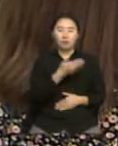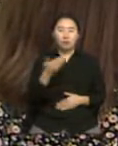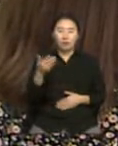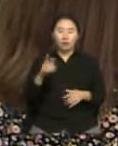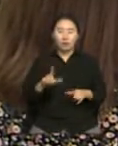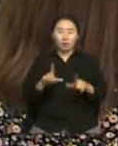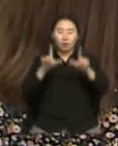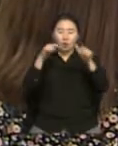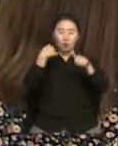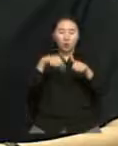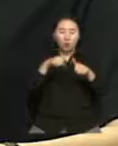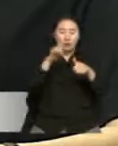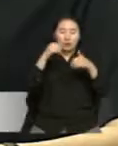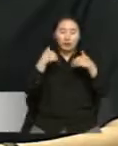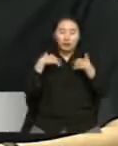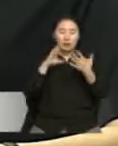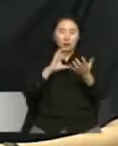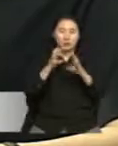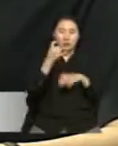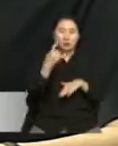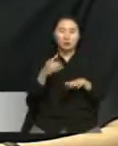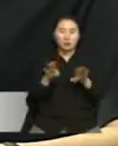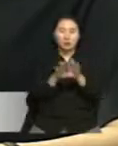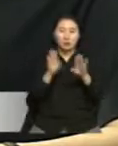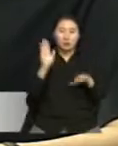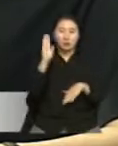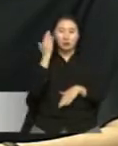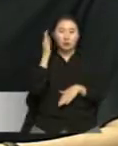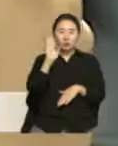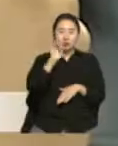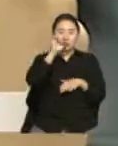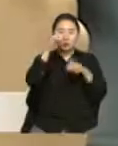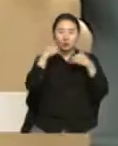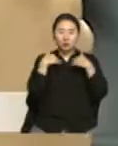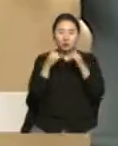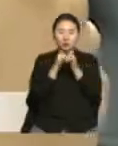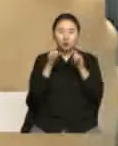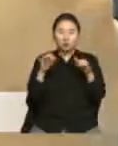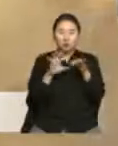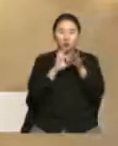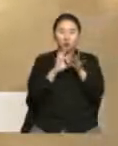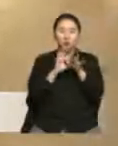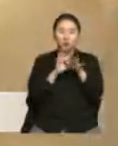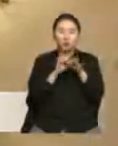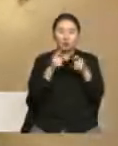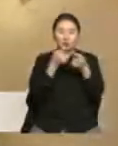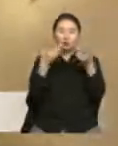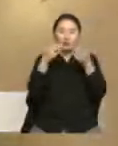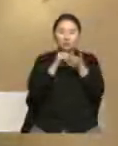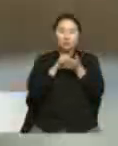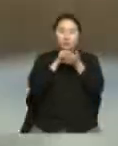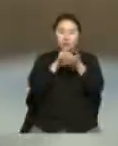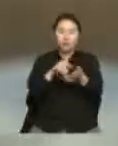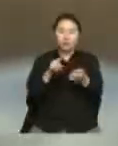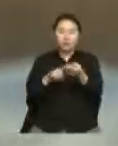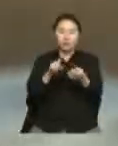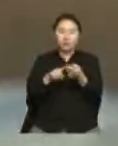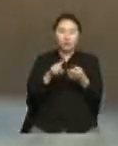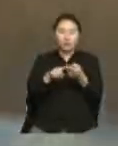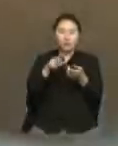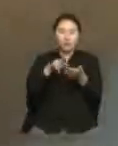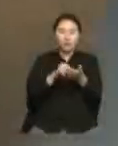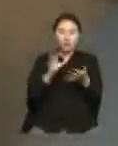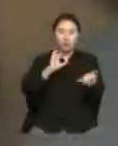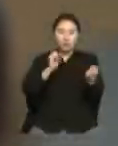강동구에서 교육 정책 간담회가 열렸습니다. 최근 정부 부처 인사들 사이에서 대입 전형에 관한 논의가 이슈로